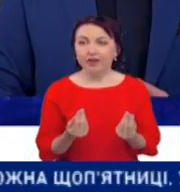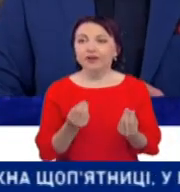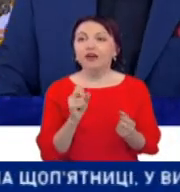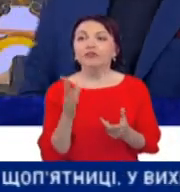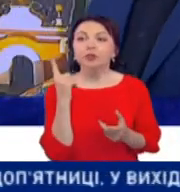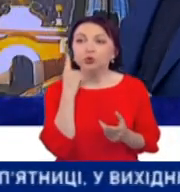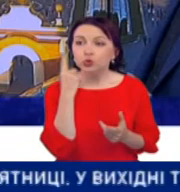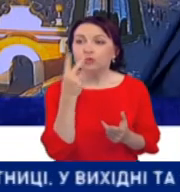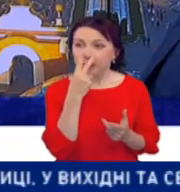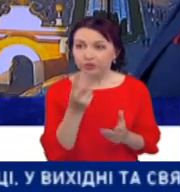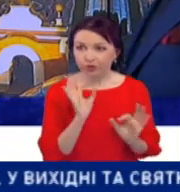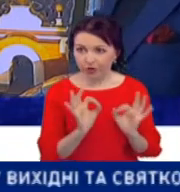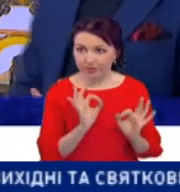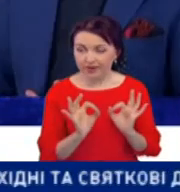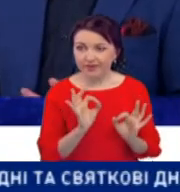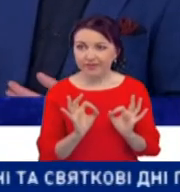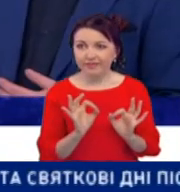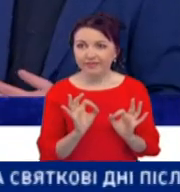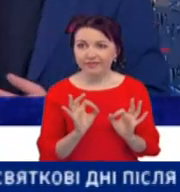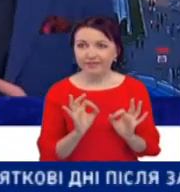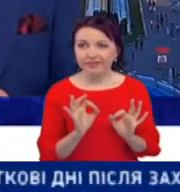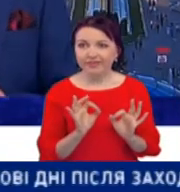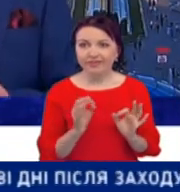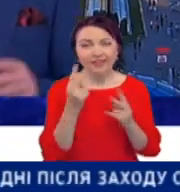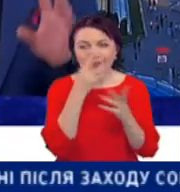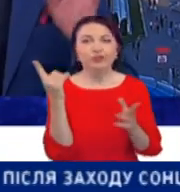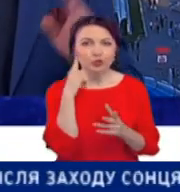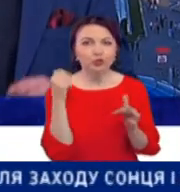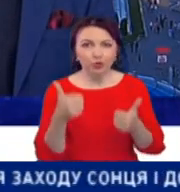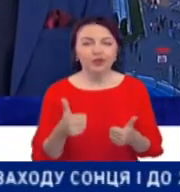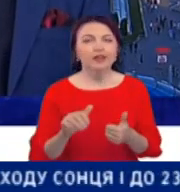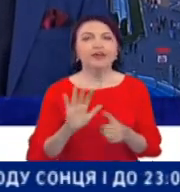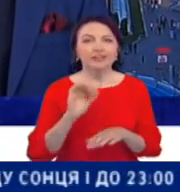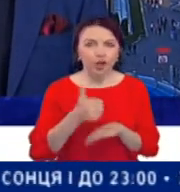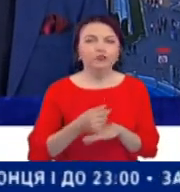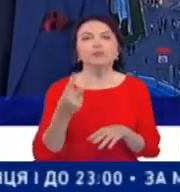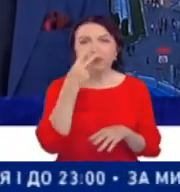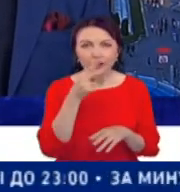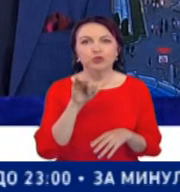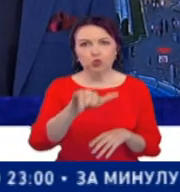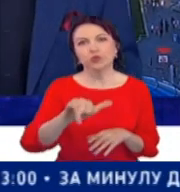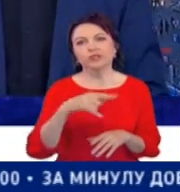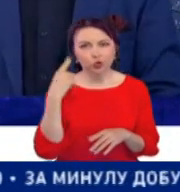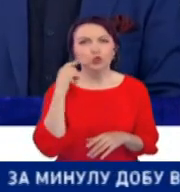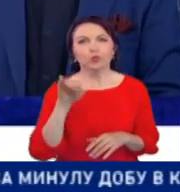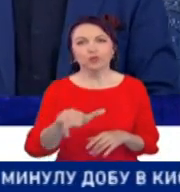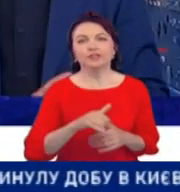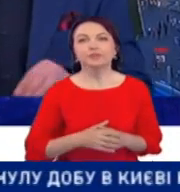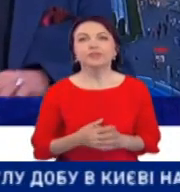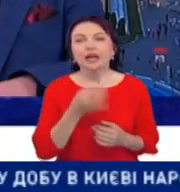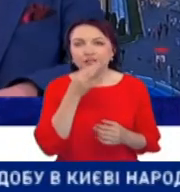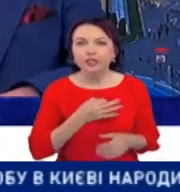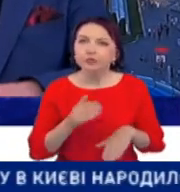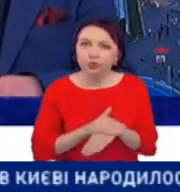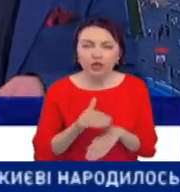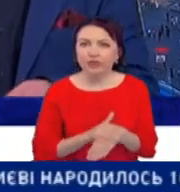мене... Я вас не бачу, але я вас чую. Добрий день. Прекрасно. Найголовніше, ми вас бачимо, ми вас чуємо. Скажіть, будь ласка,